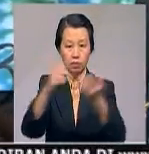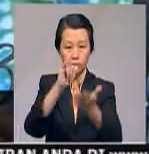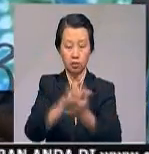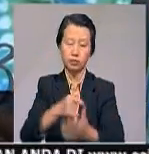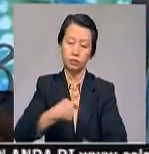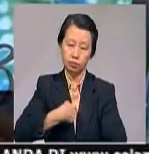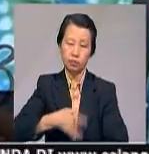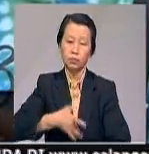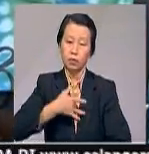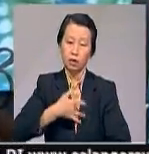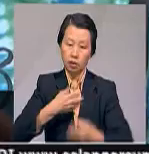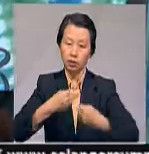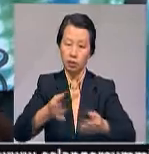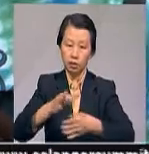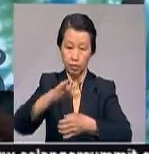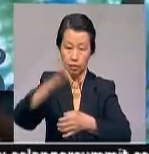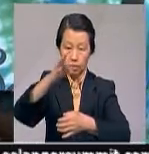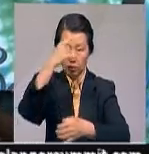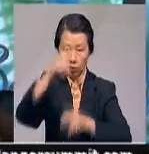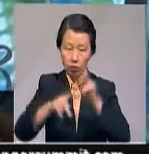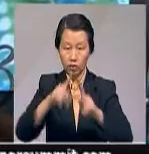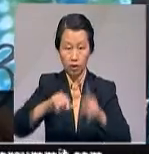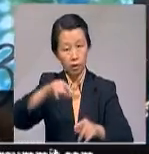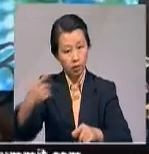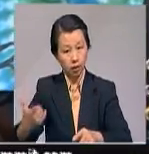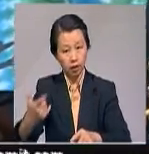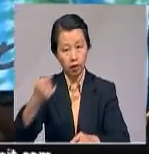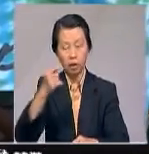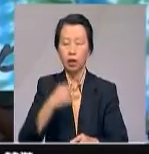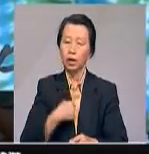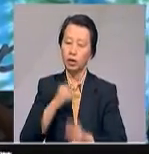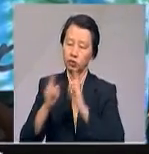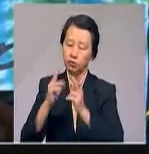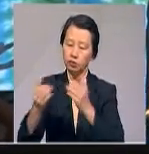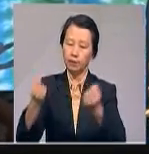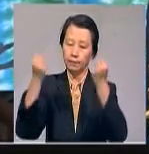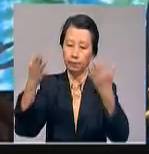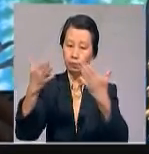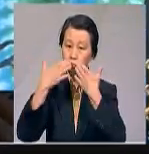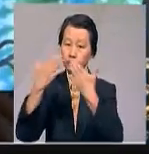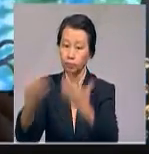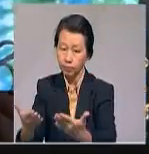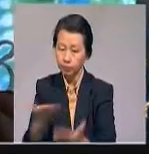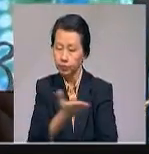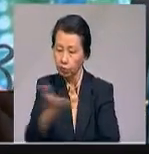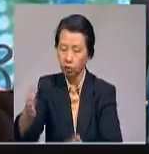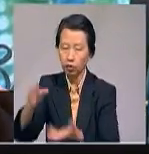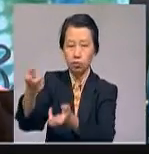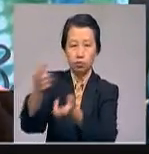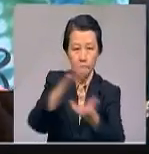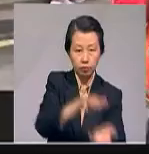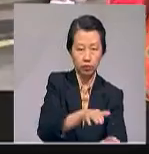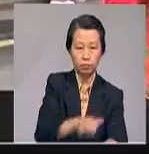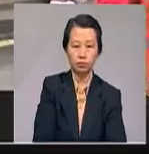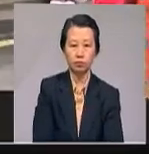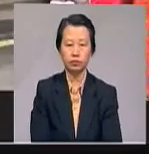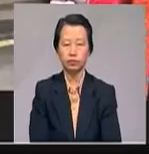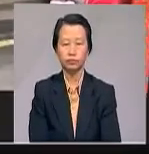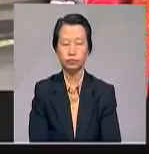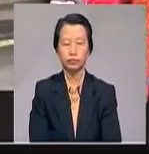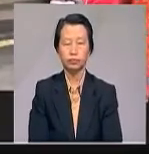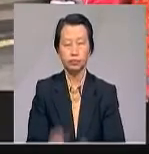rasa memberi semangat pada orang lain lah, ya, untuk saya ucapkan ribuan terima kasih lah atas segala sumbangannya, ya. Dia